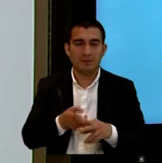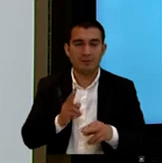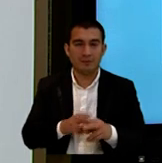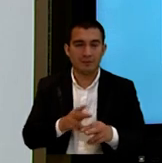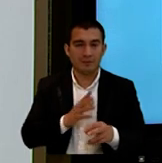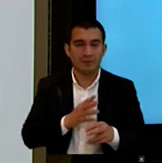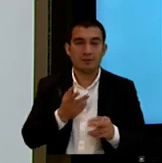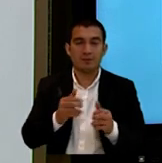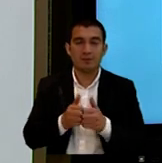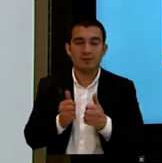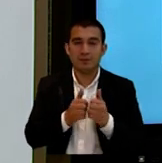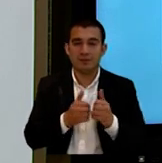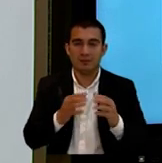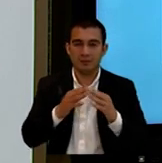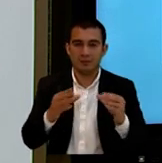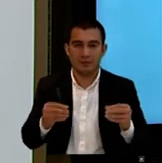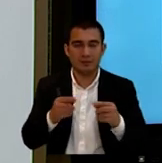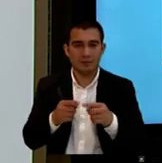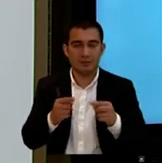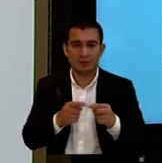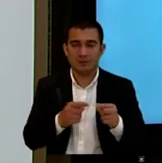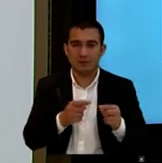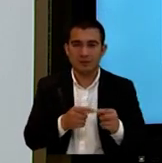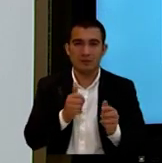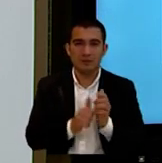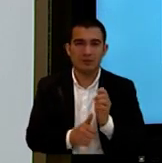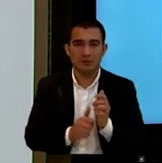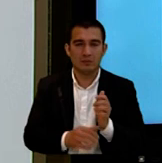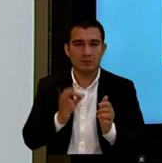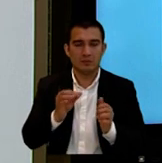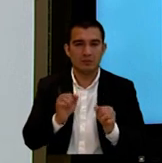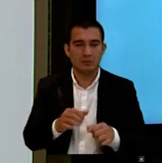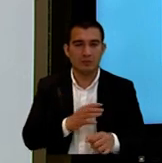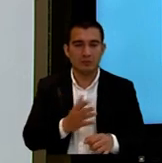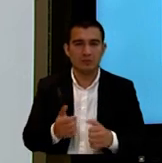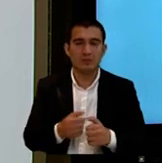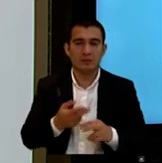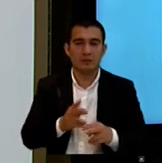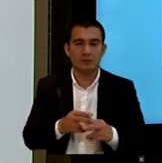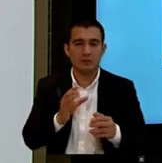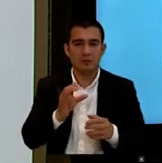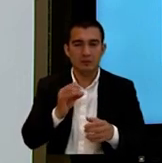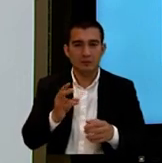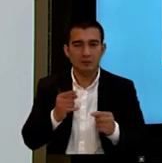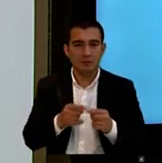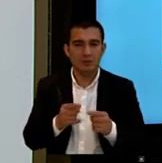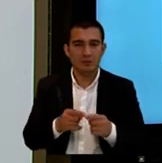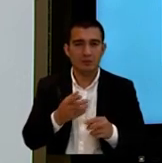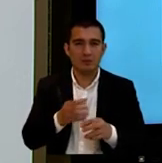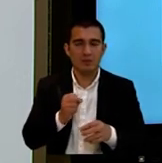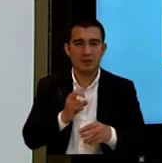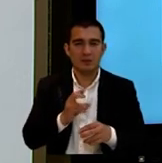bo'lib, orasidagi burchaklari har biri 60 gradusdan bo'ladi. Demak, burchak sinusi yordamida